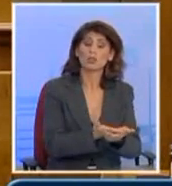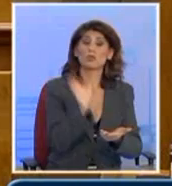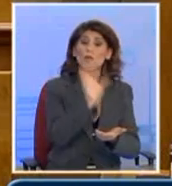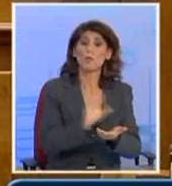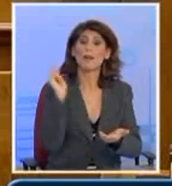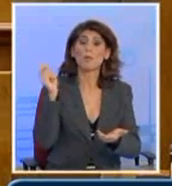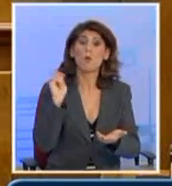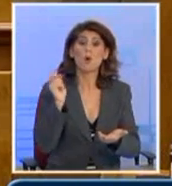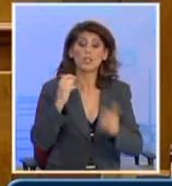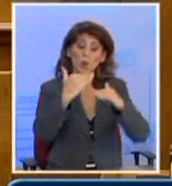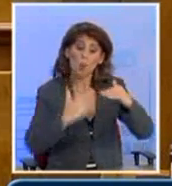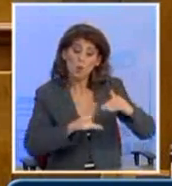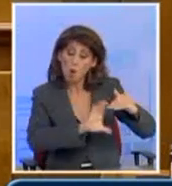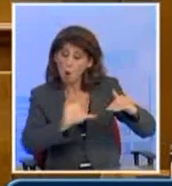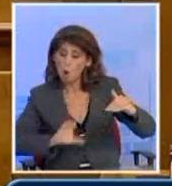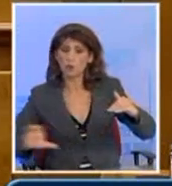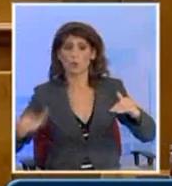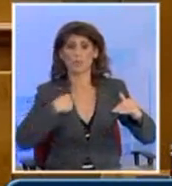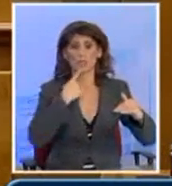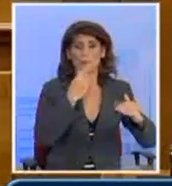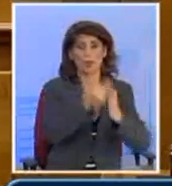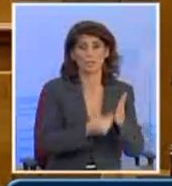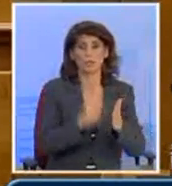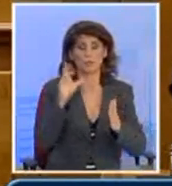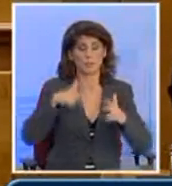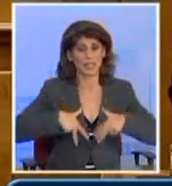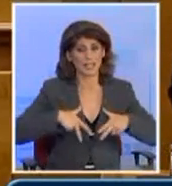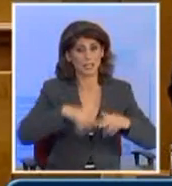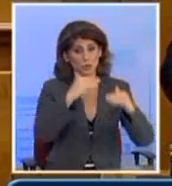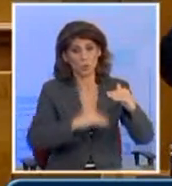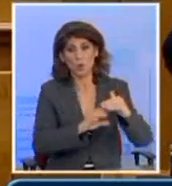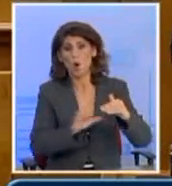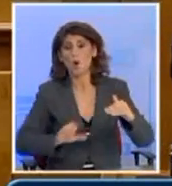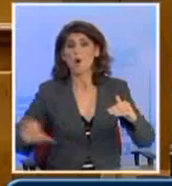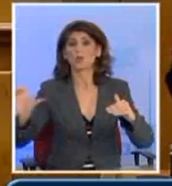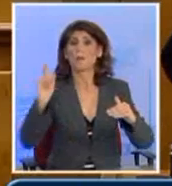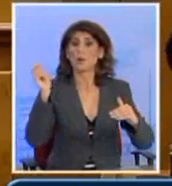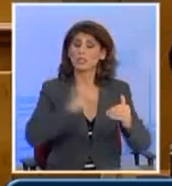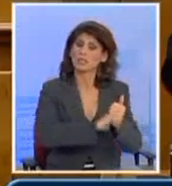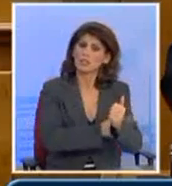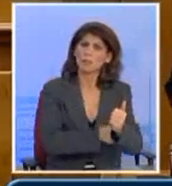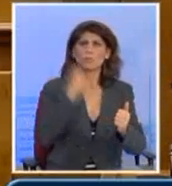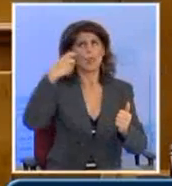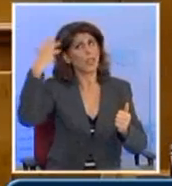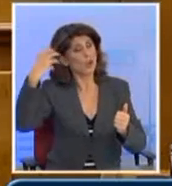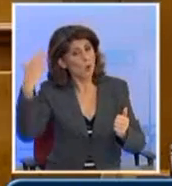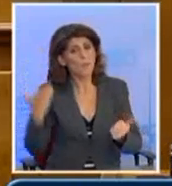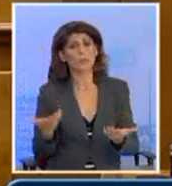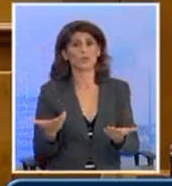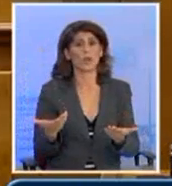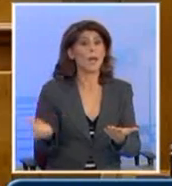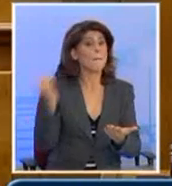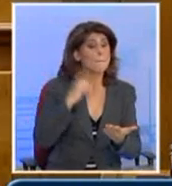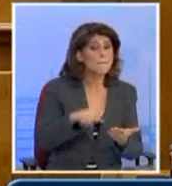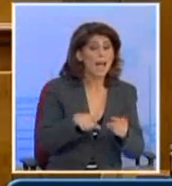ευρωπαϊκού πολιτικού νότου, όπως έχω πει πολλές φορές. Με τις χώρες του νότου, με πολιτικές δυνάμεις, με διανοούμενους, με